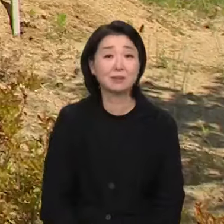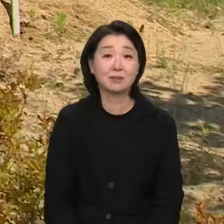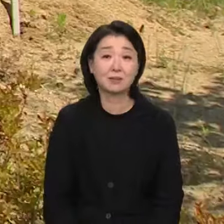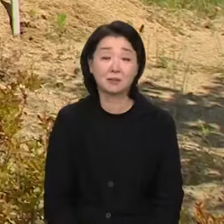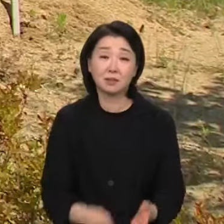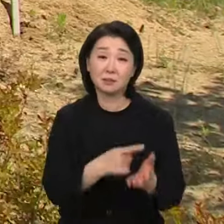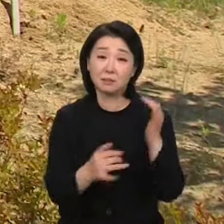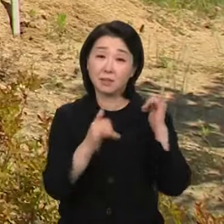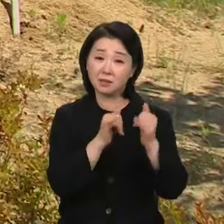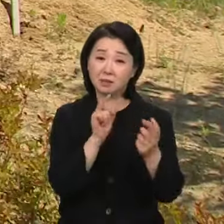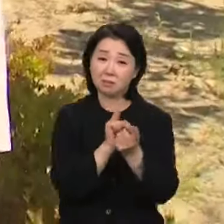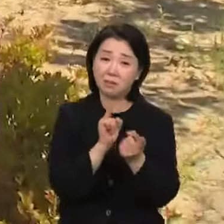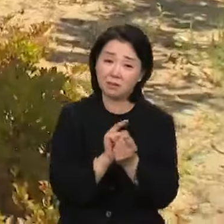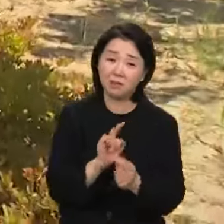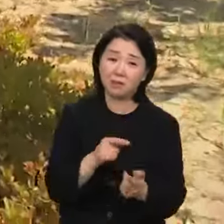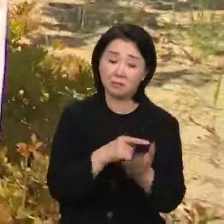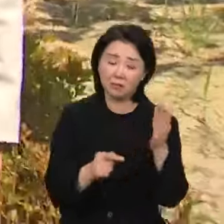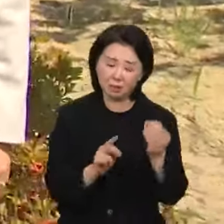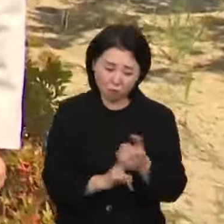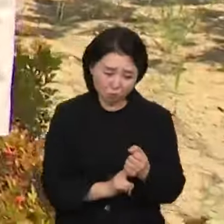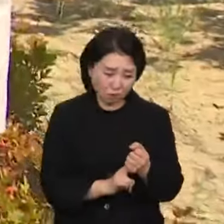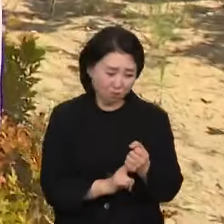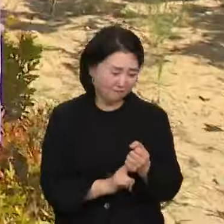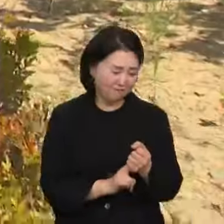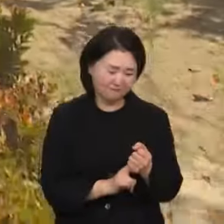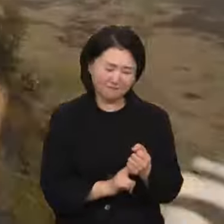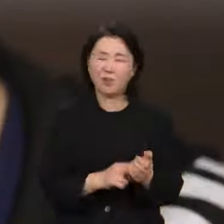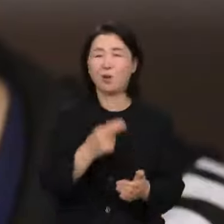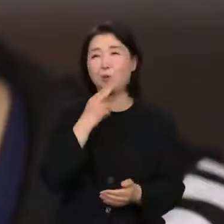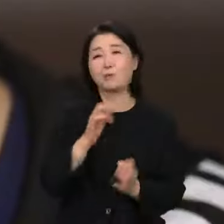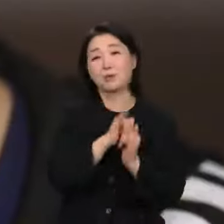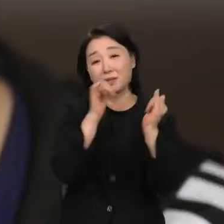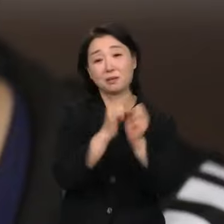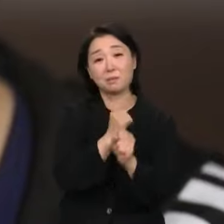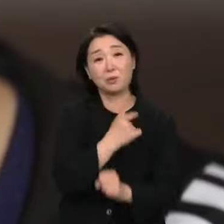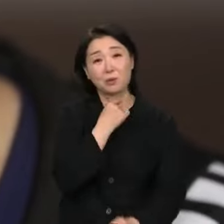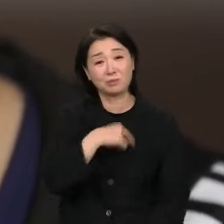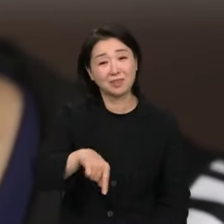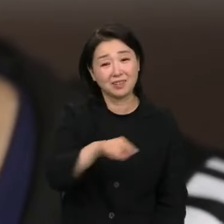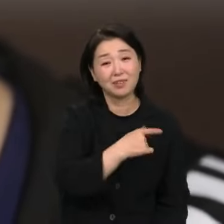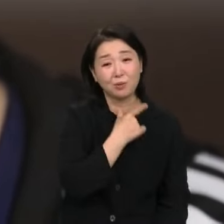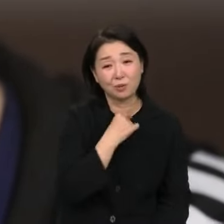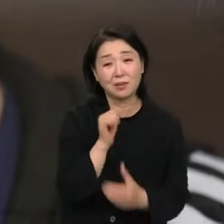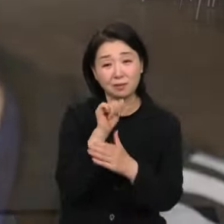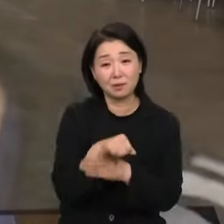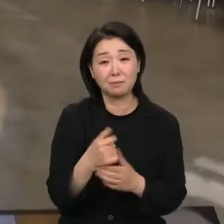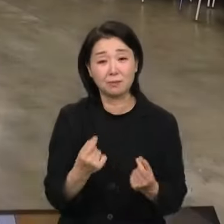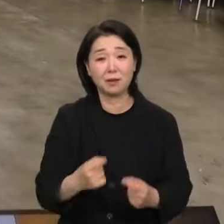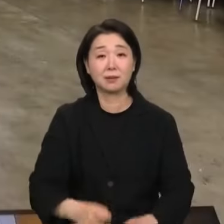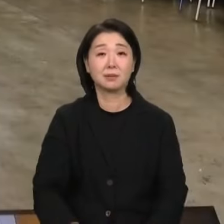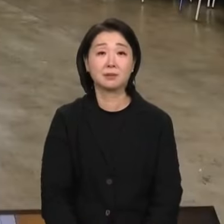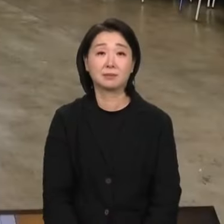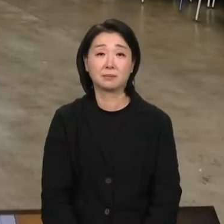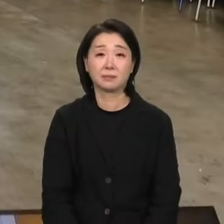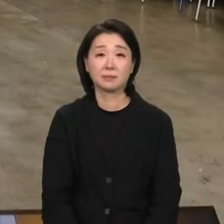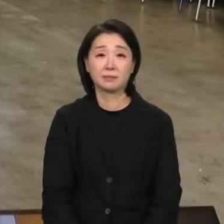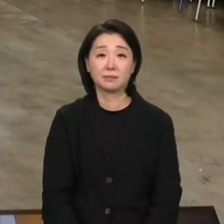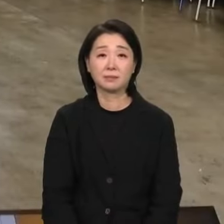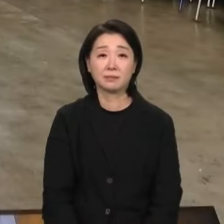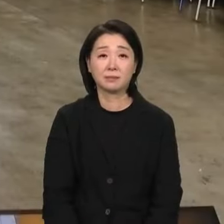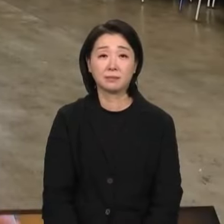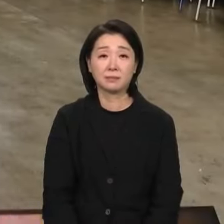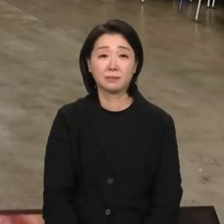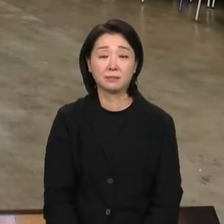이런 피해를 입는 일도 피해를 숨겨야 하는 일도 없는 사회. 이들이 바라는 열매입니다. JTBC